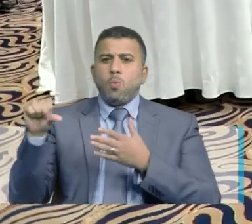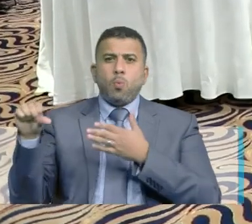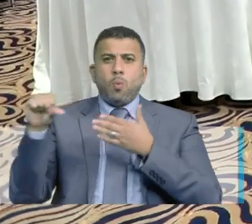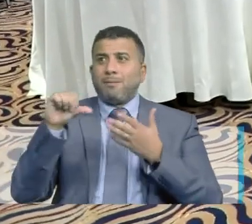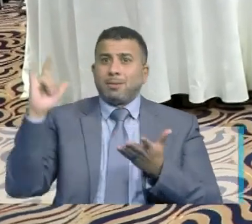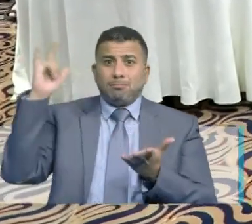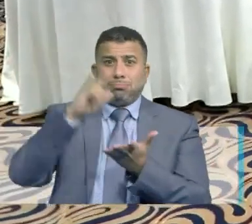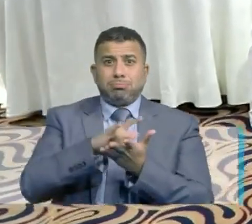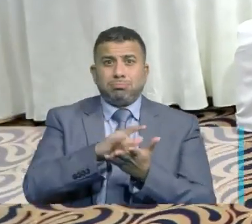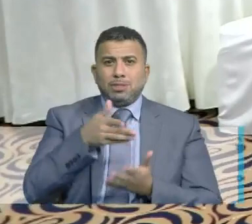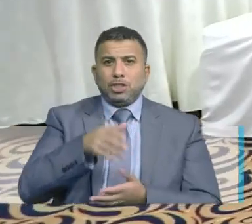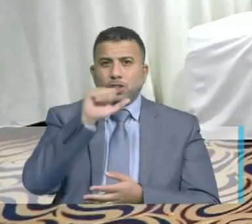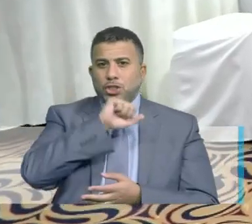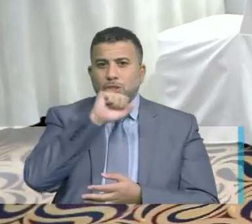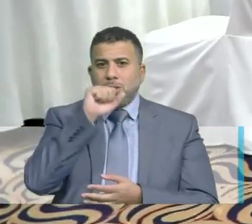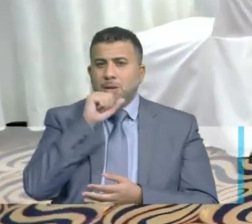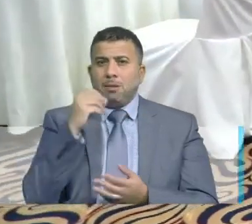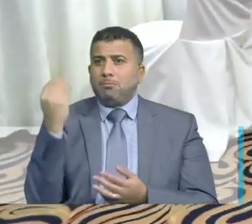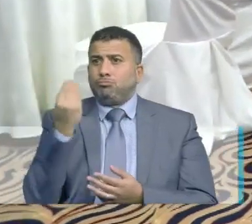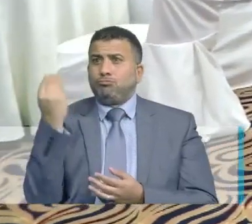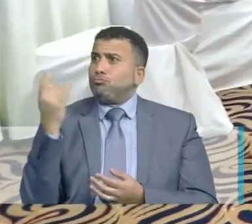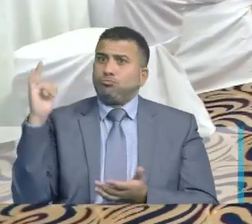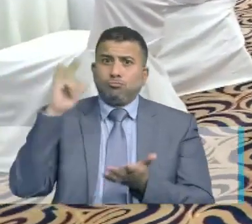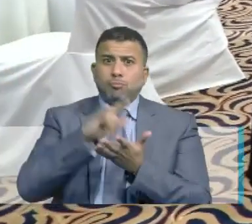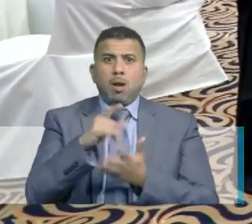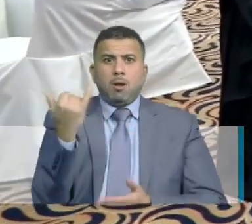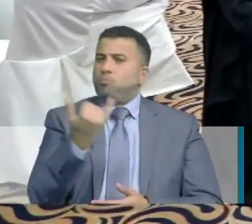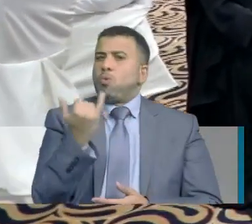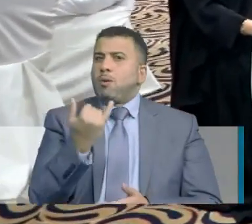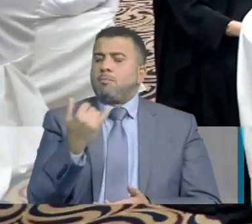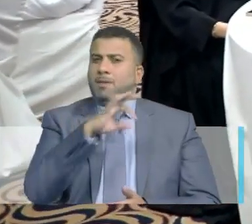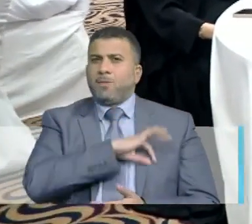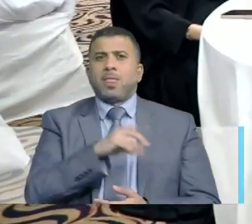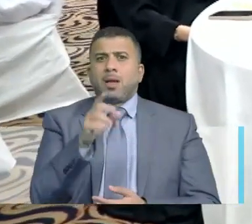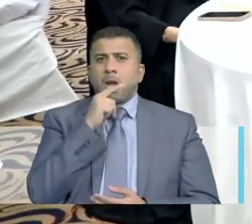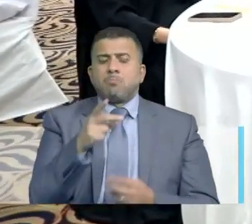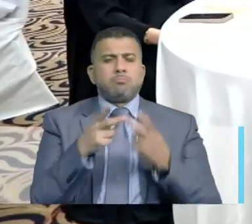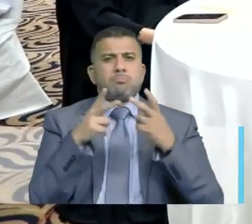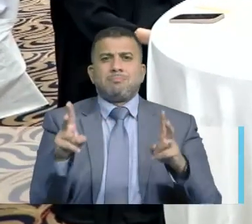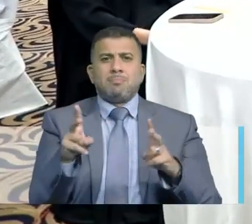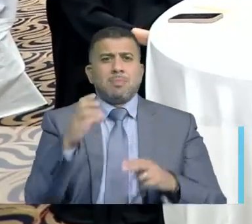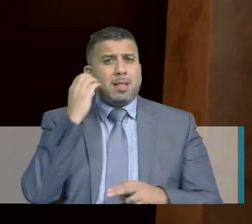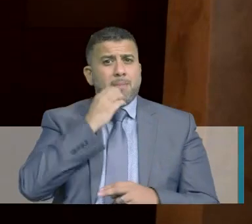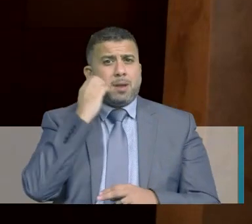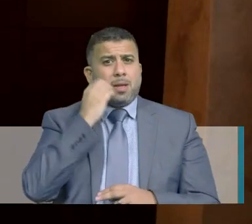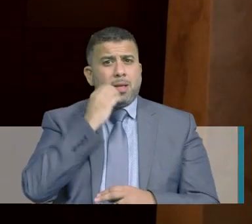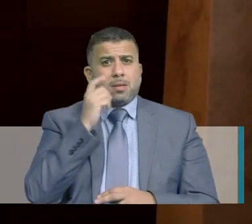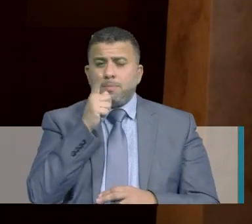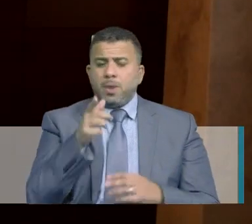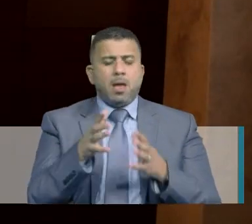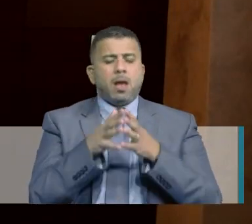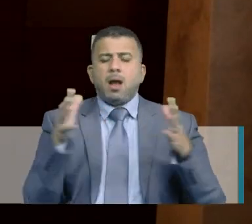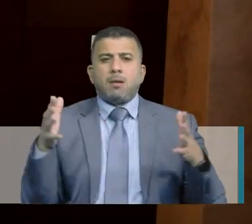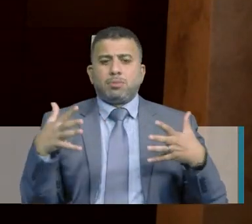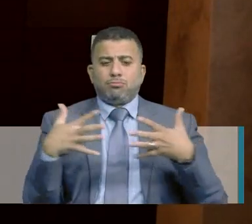الكولومبي للاماره وهي زياره تكتسب واهميتها انطلاقا من ان الامارات هي اكبر